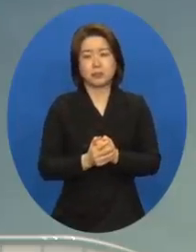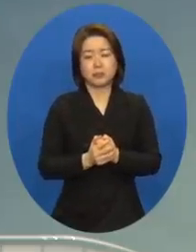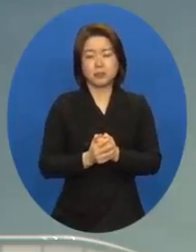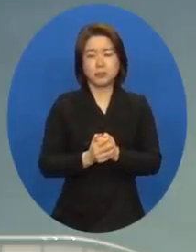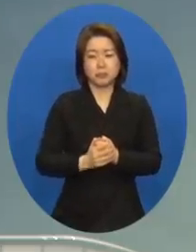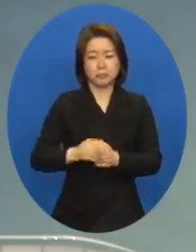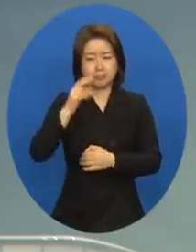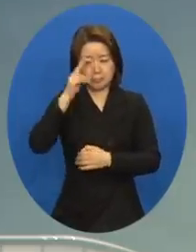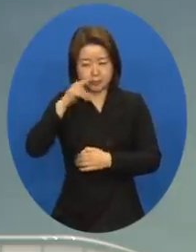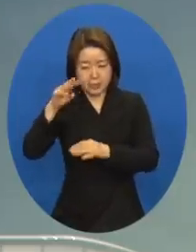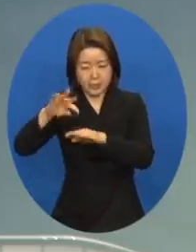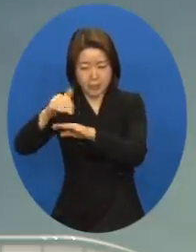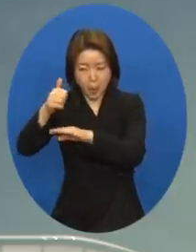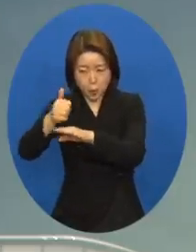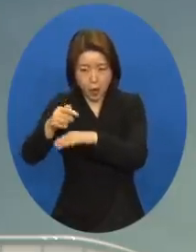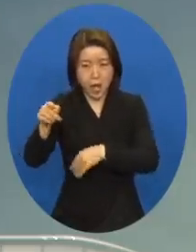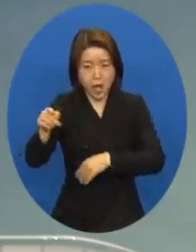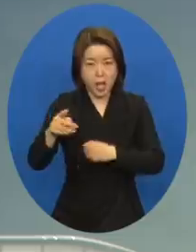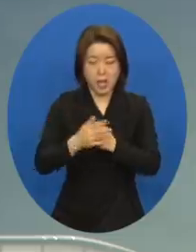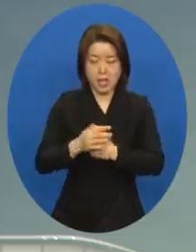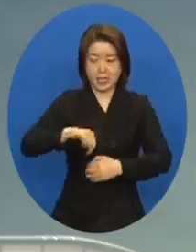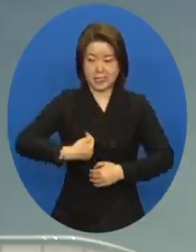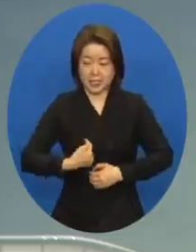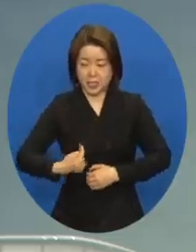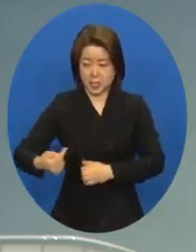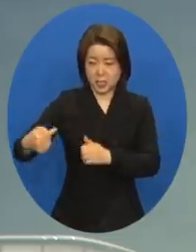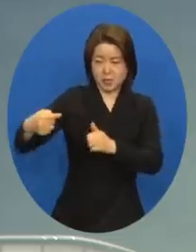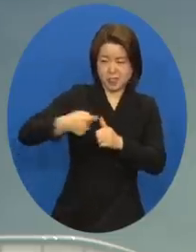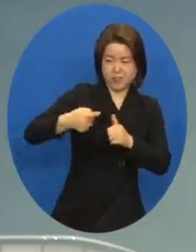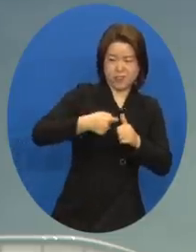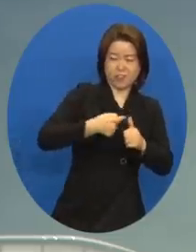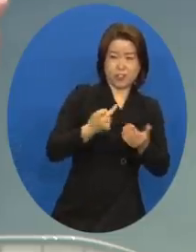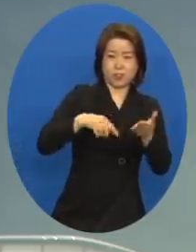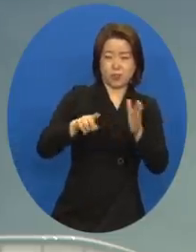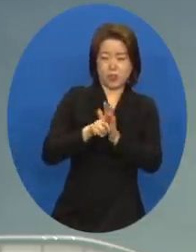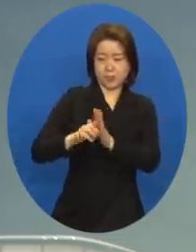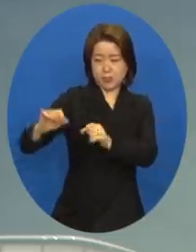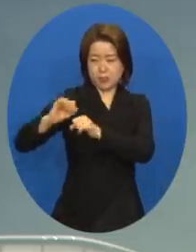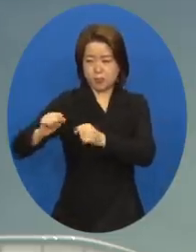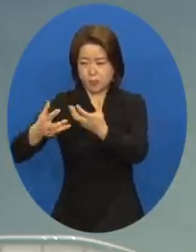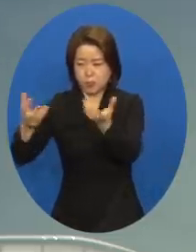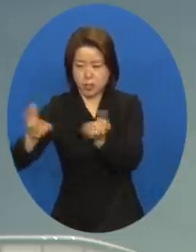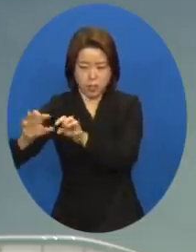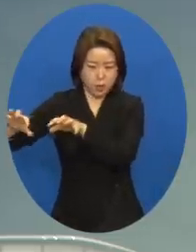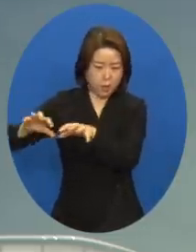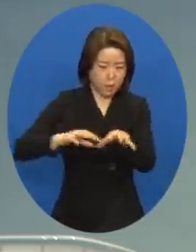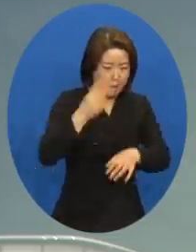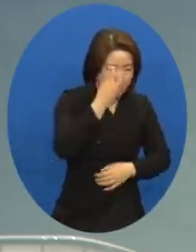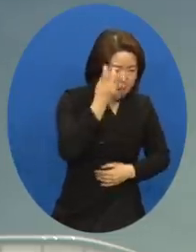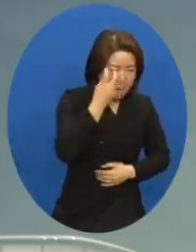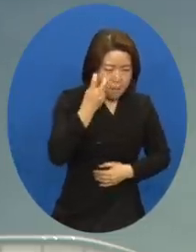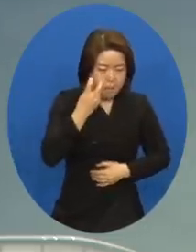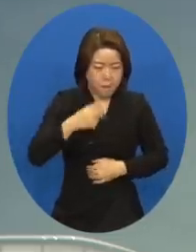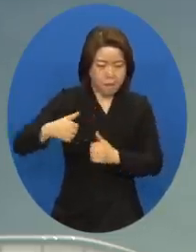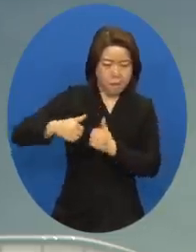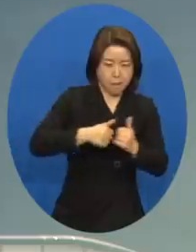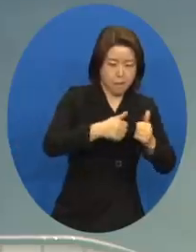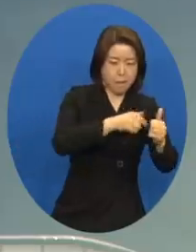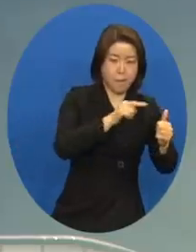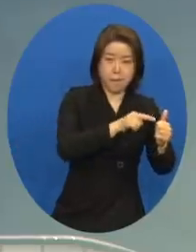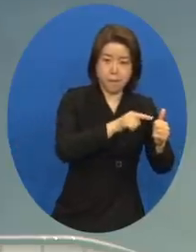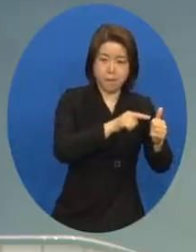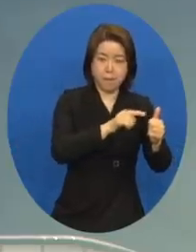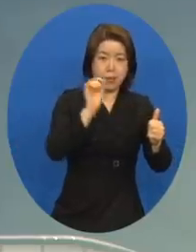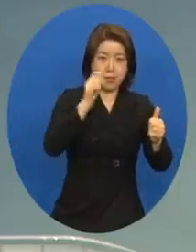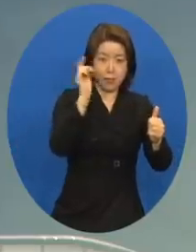사울 왕이 자기를 죽이려고 그렇게 군사들을 동원하여 수색하고 찾아다닐 때